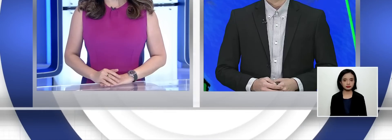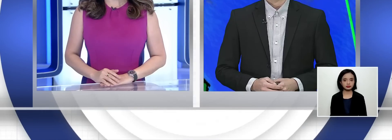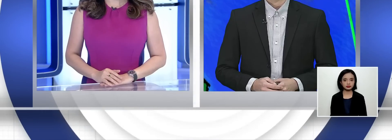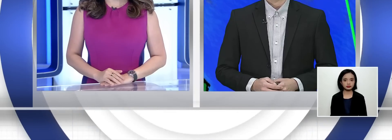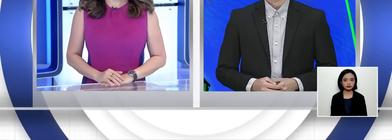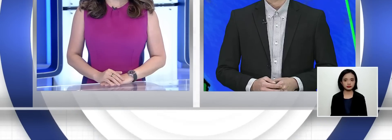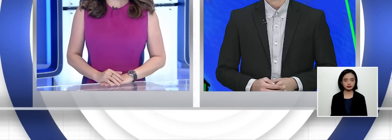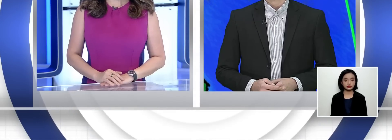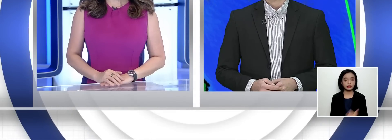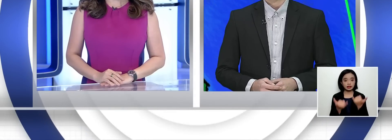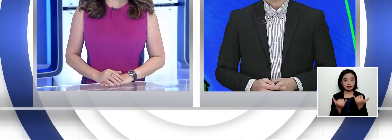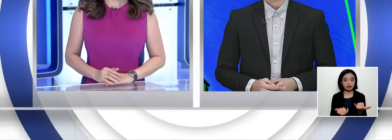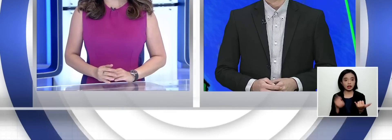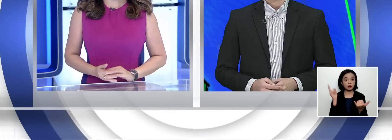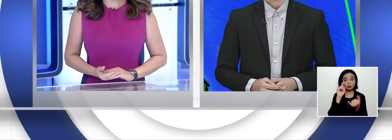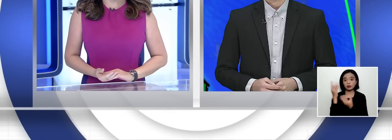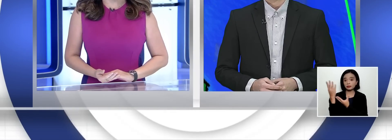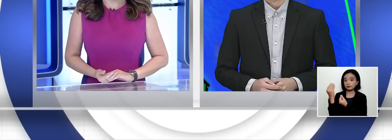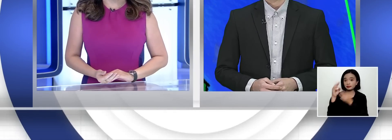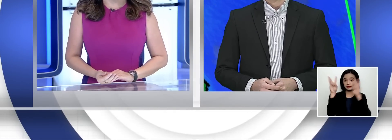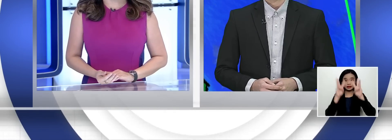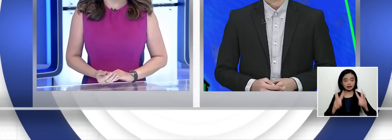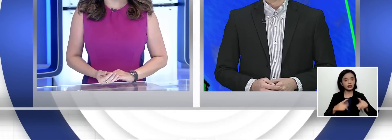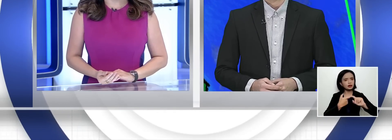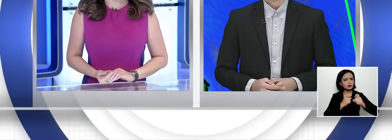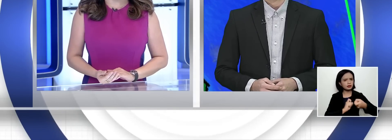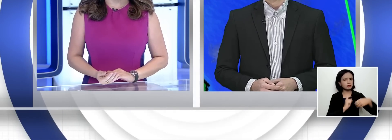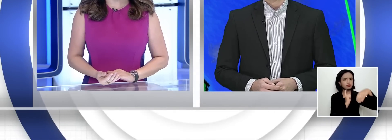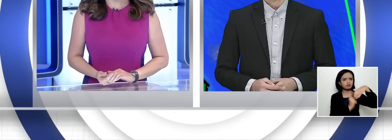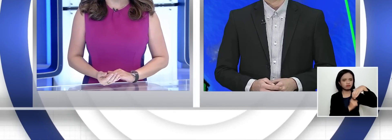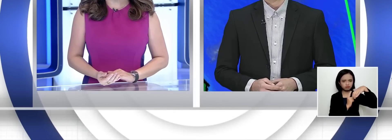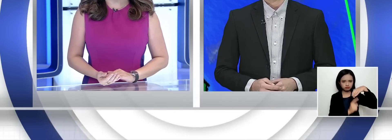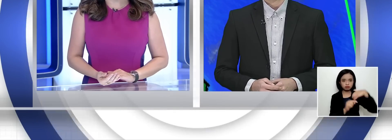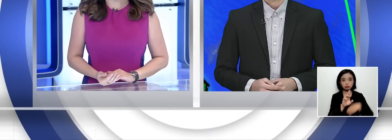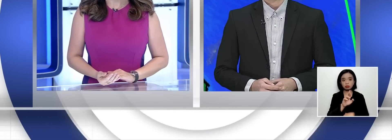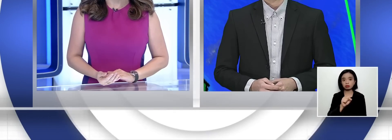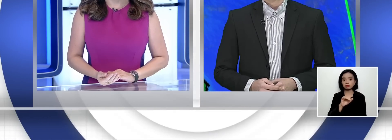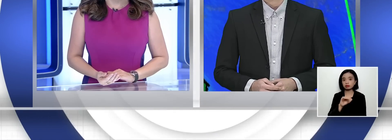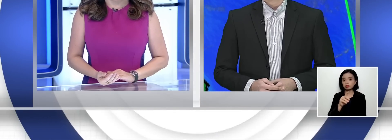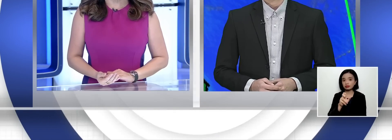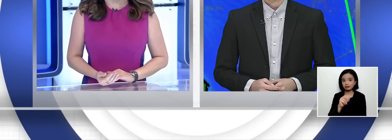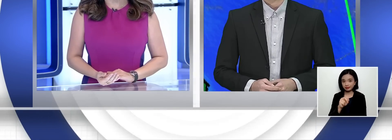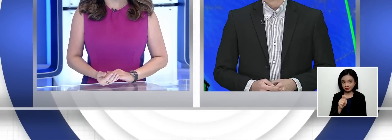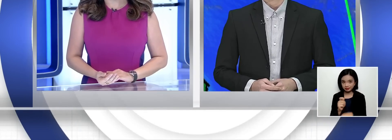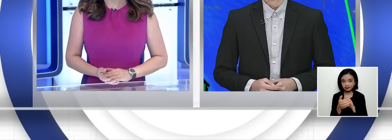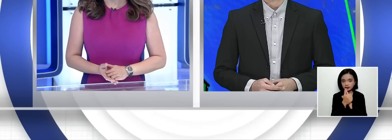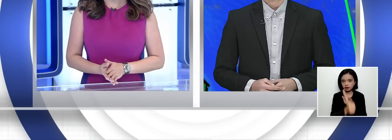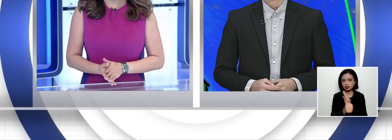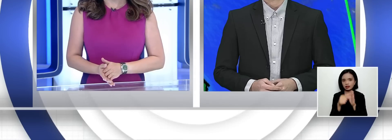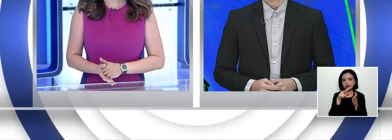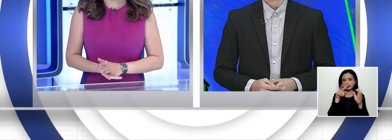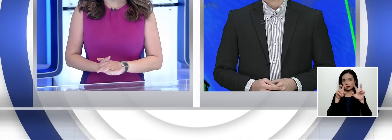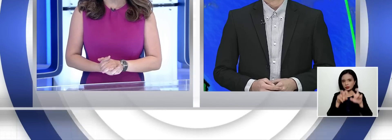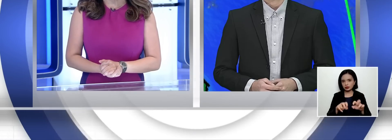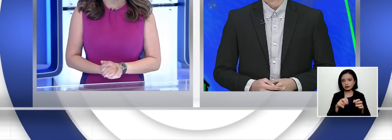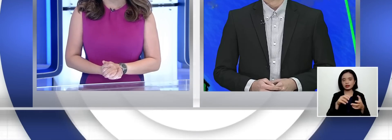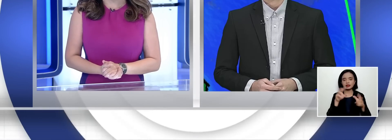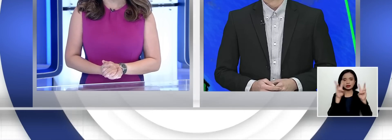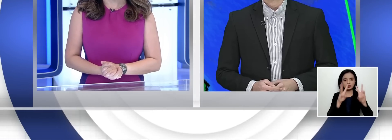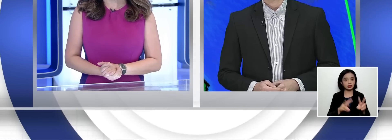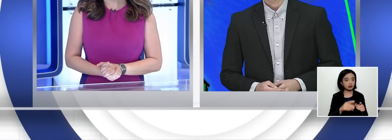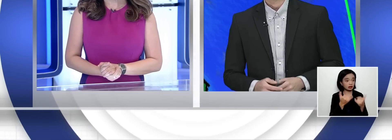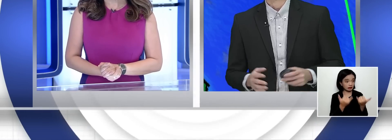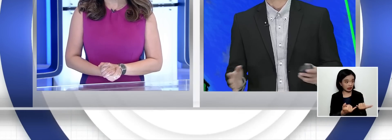Alamin natin ang lagay ng panahon mula kay ABS-CBN resident meteorologist Ariel Rojas. Ariel, tag-init na